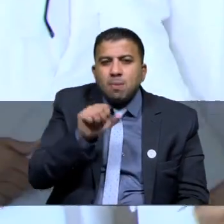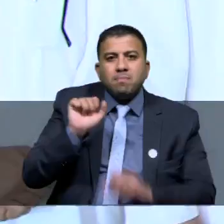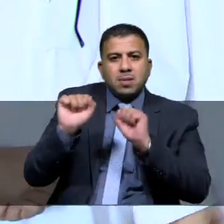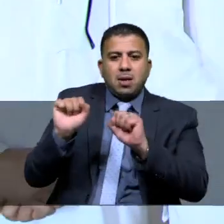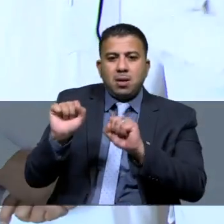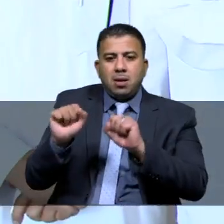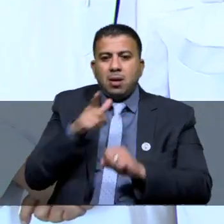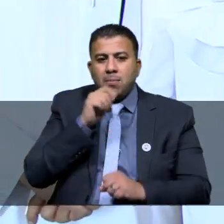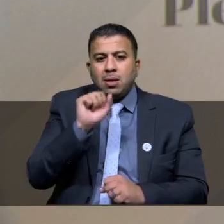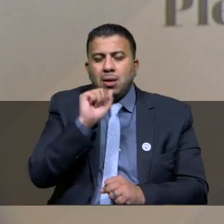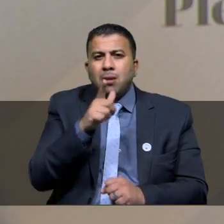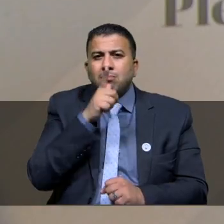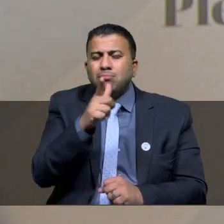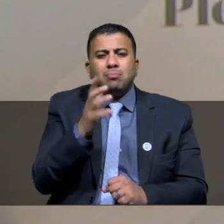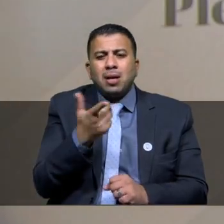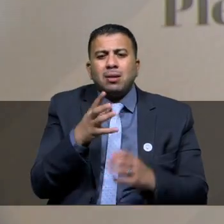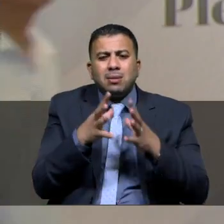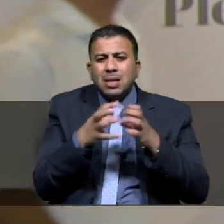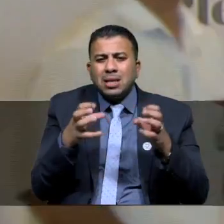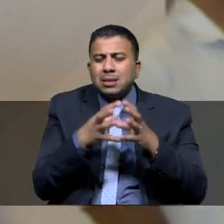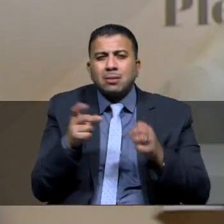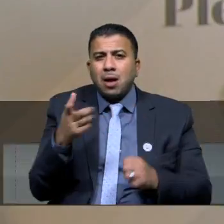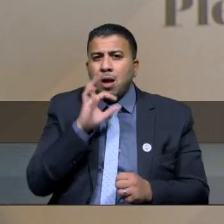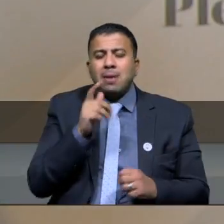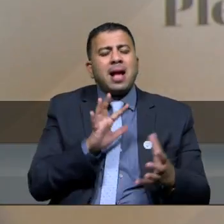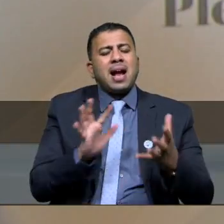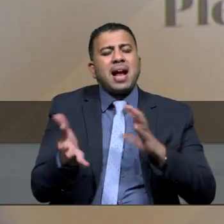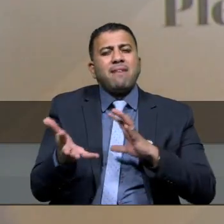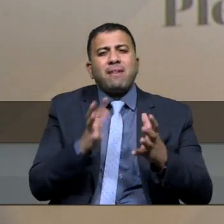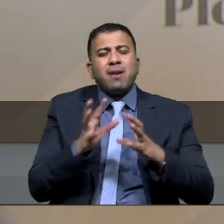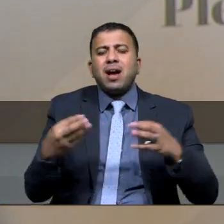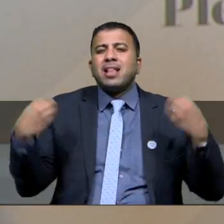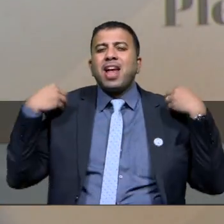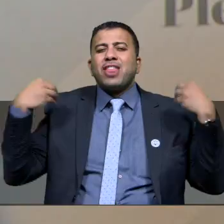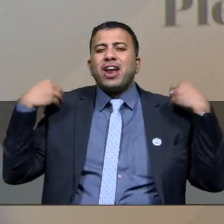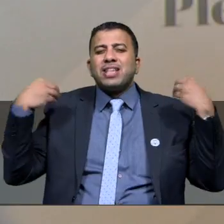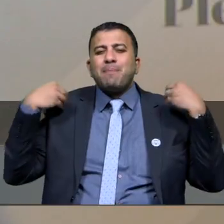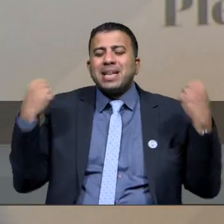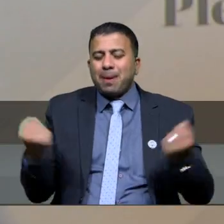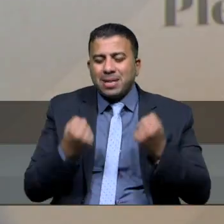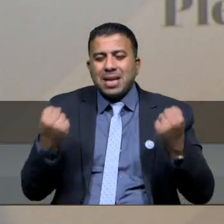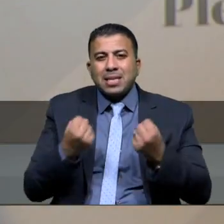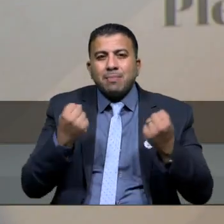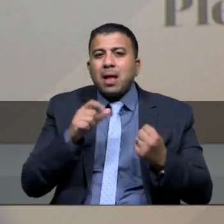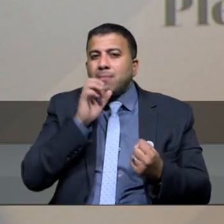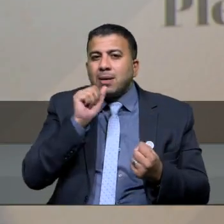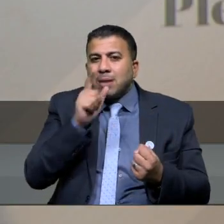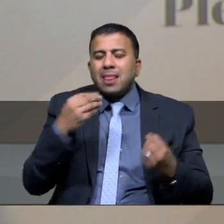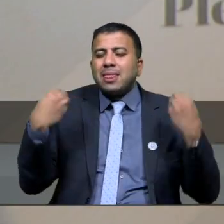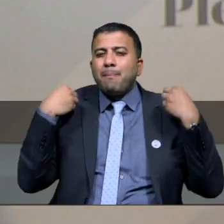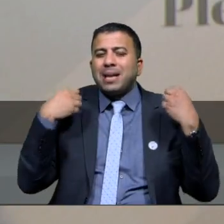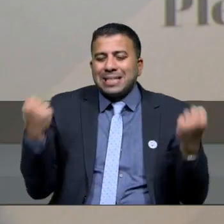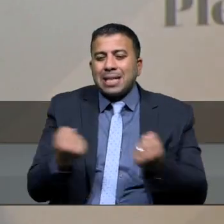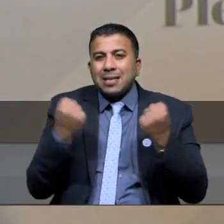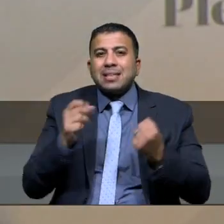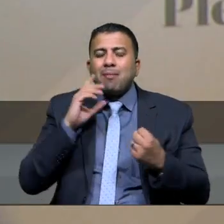بورشة اسمها الاكسرسايز بريسكريبشن، بمعناه اللي هو كيفية وصف التمارين لكبار السن، الأسس العلمية اللي احنا بنحطها عشان نختار بها التمارين.